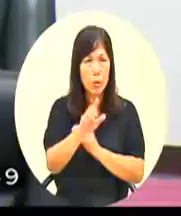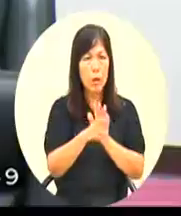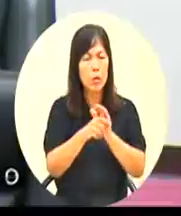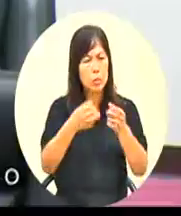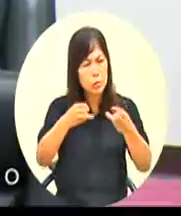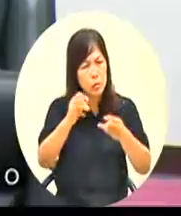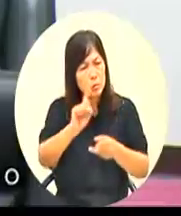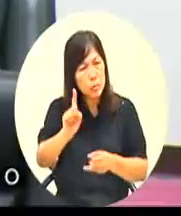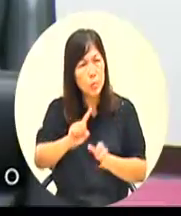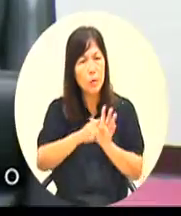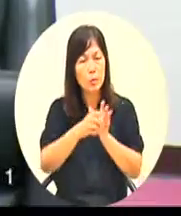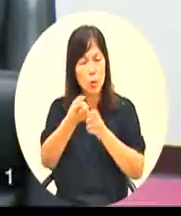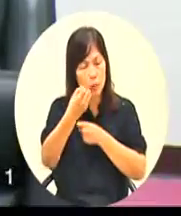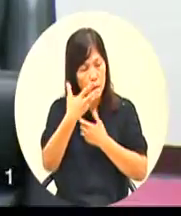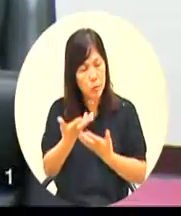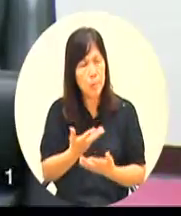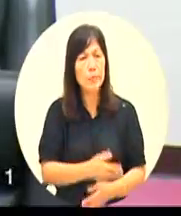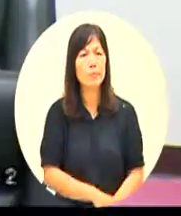果如何，请你答复一下。